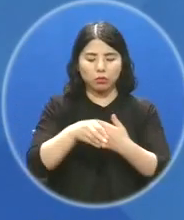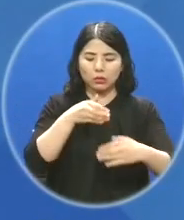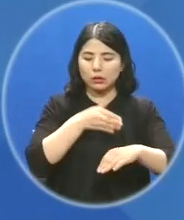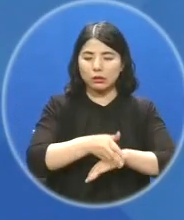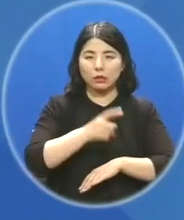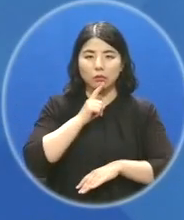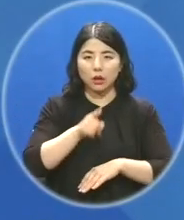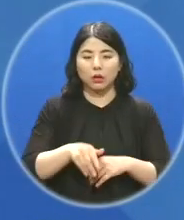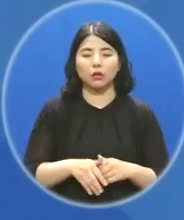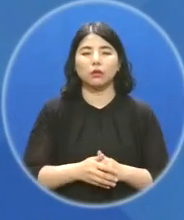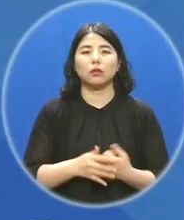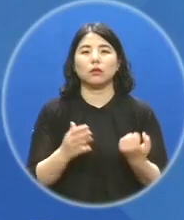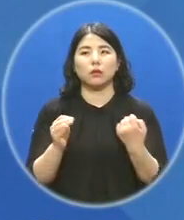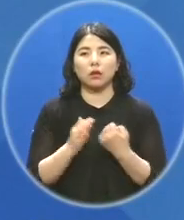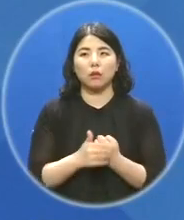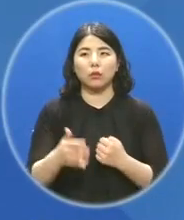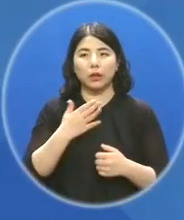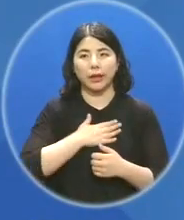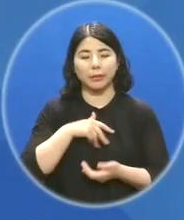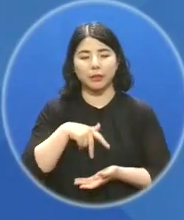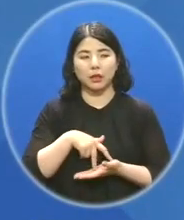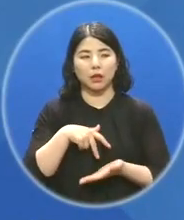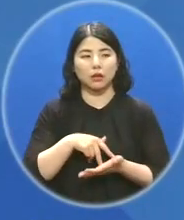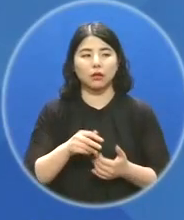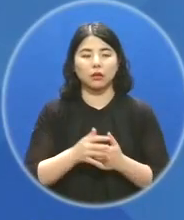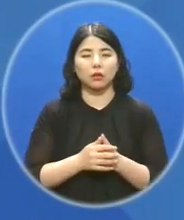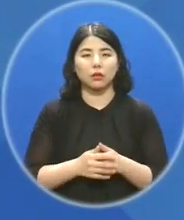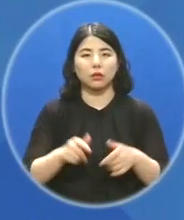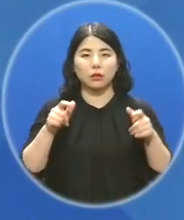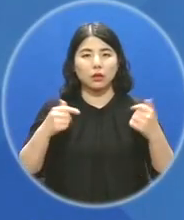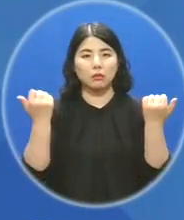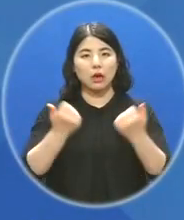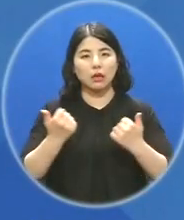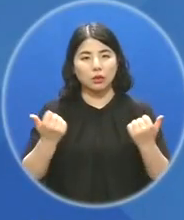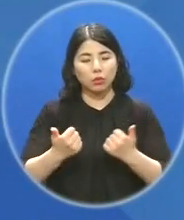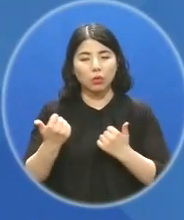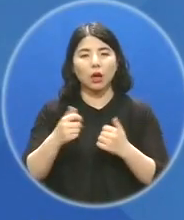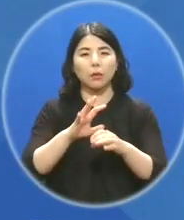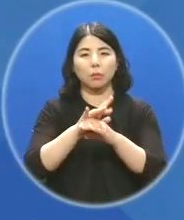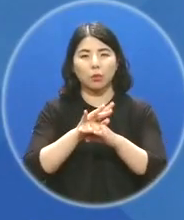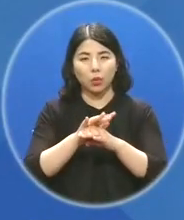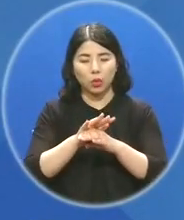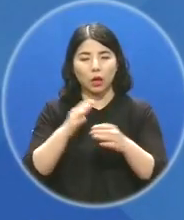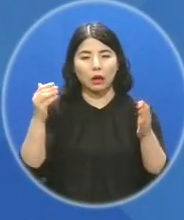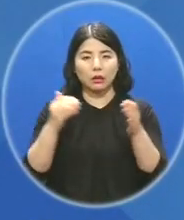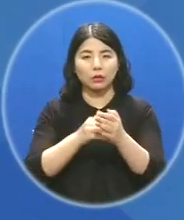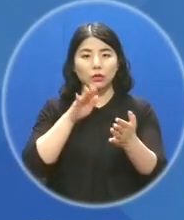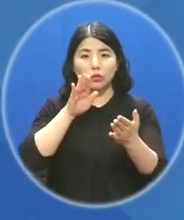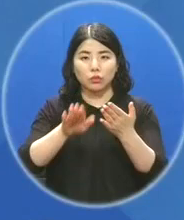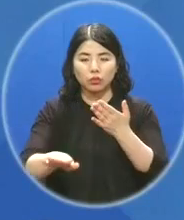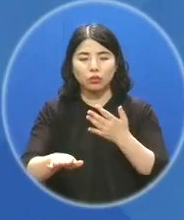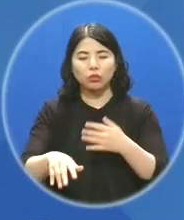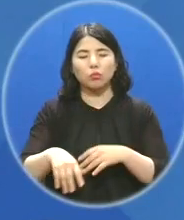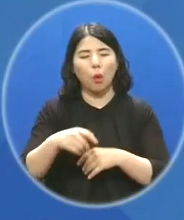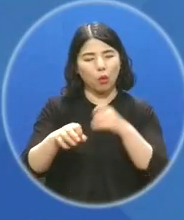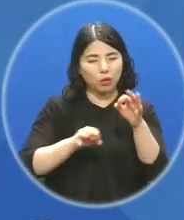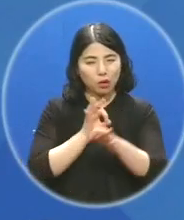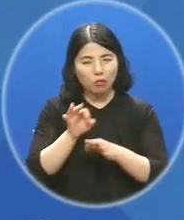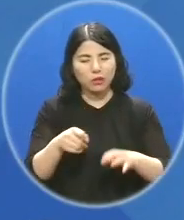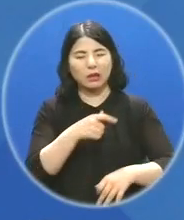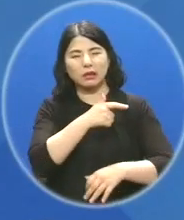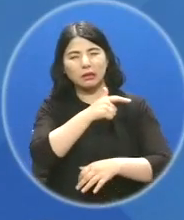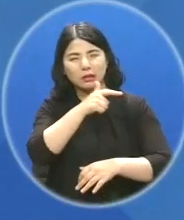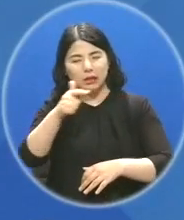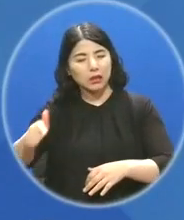갖고 있다는 겁니다. 저는 그래서 지방의회가 포스트 코로나 시대에 그렇다고 해서 뭐 경제 이렇게